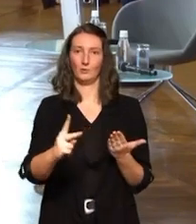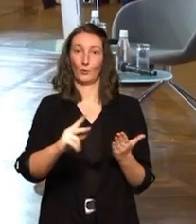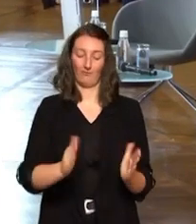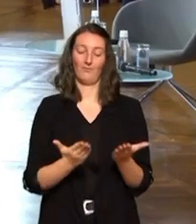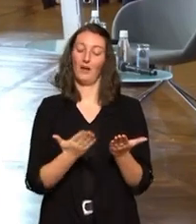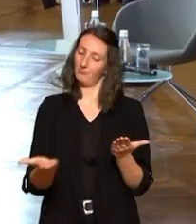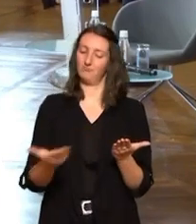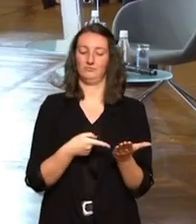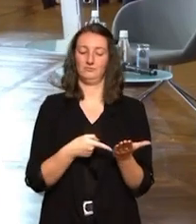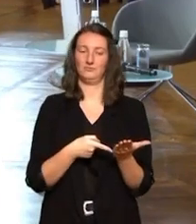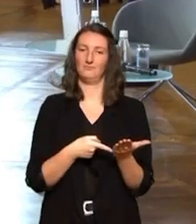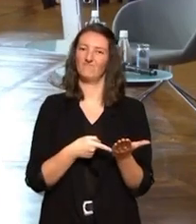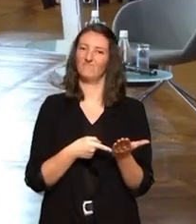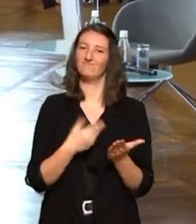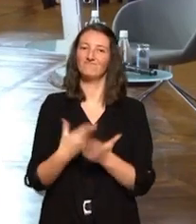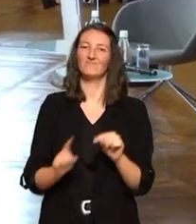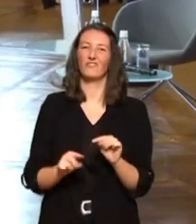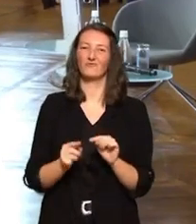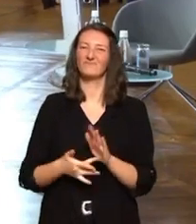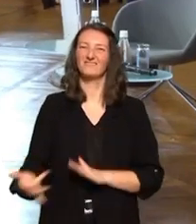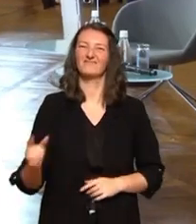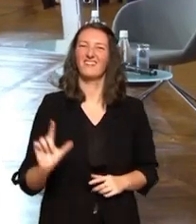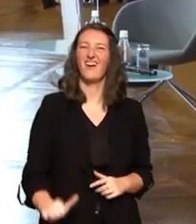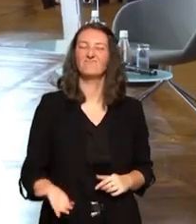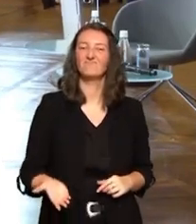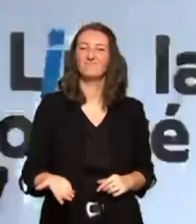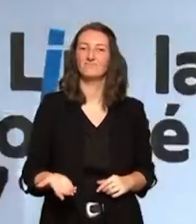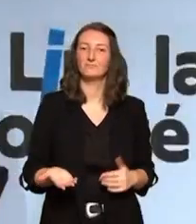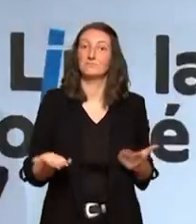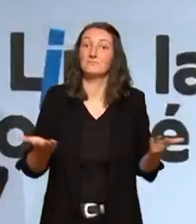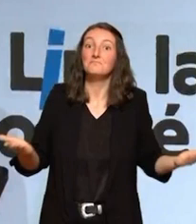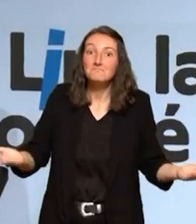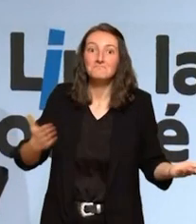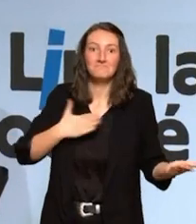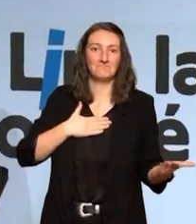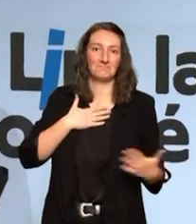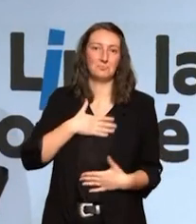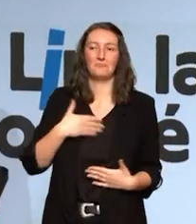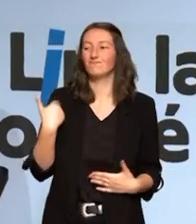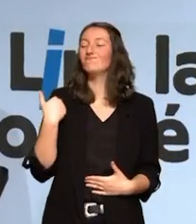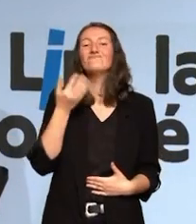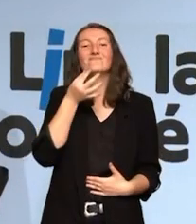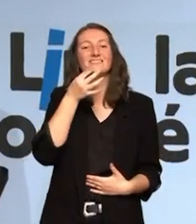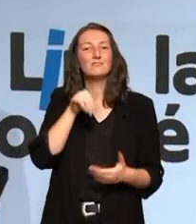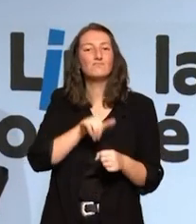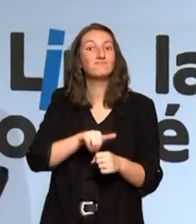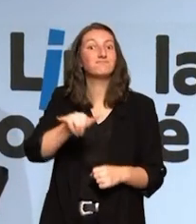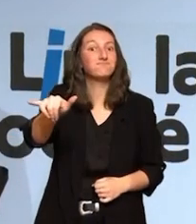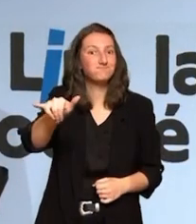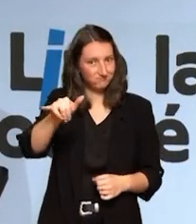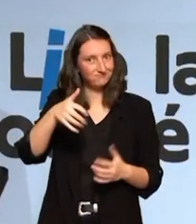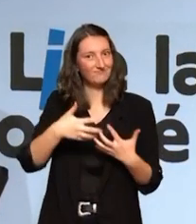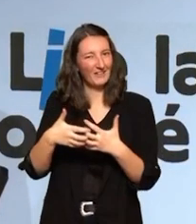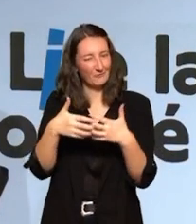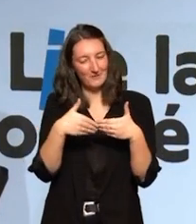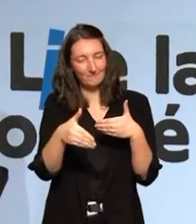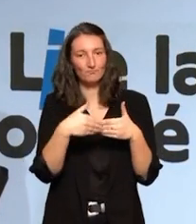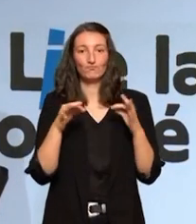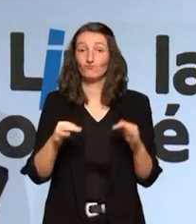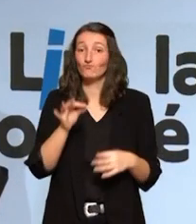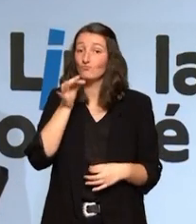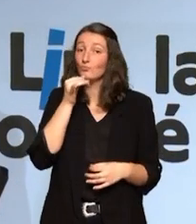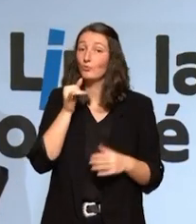est un livre trahi. Alors du coup, pour me faire plaisir, comme je pars aux États-Unis dans quelques instants, je vais vous lire un